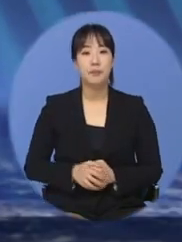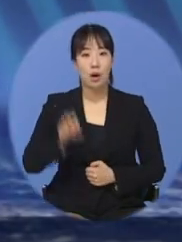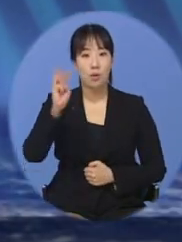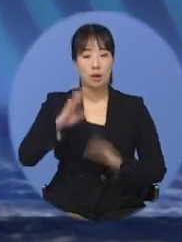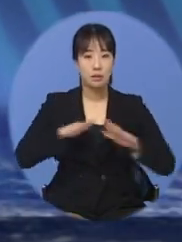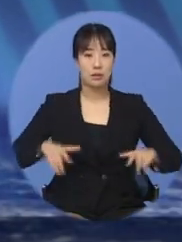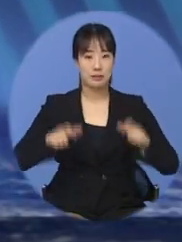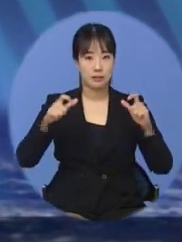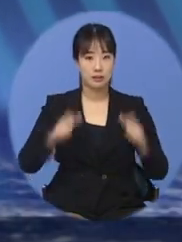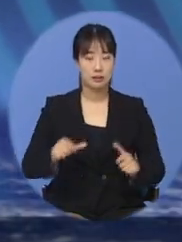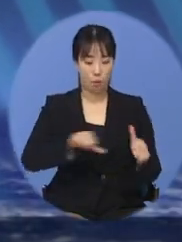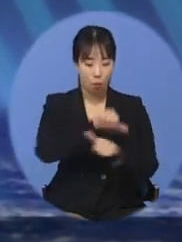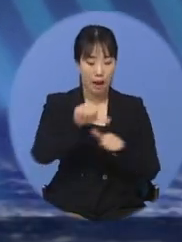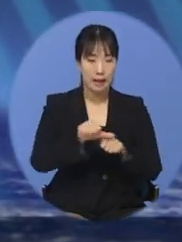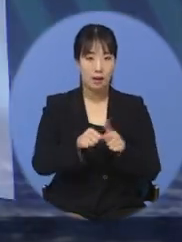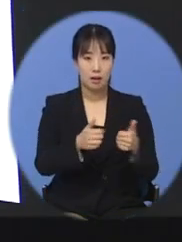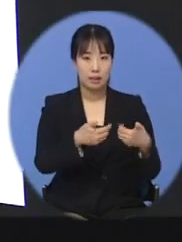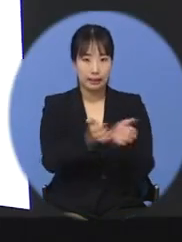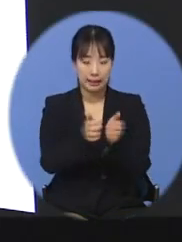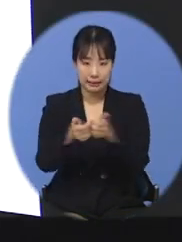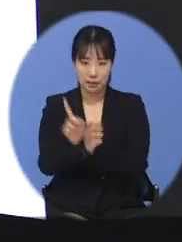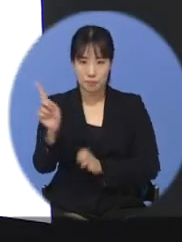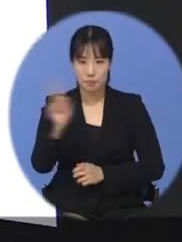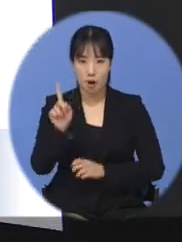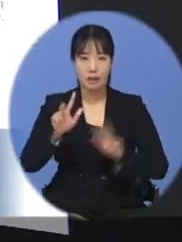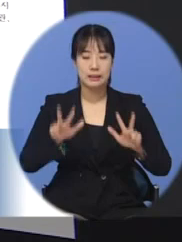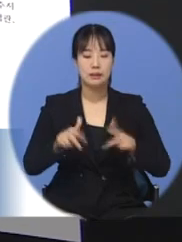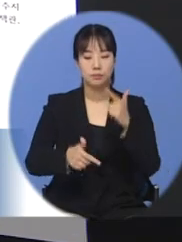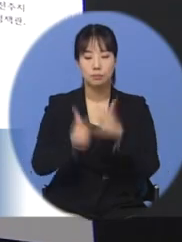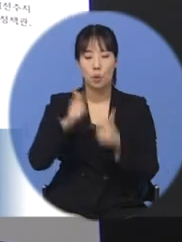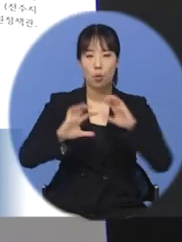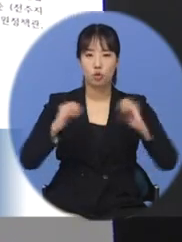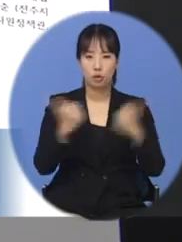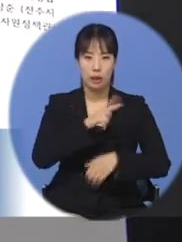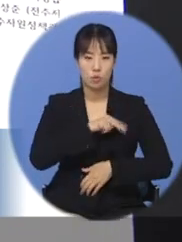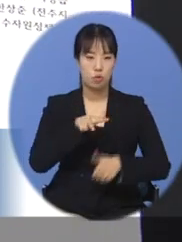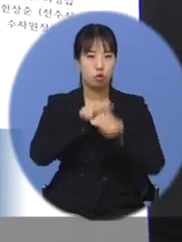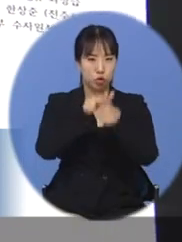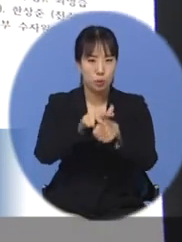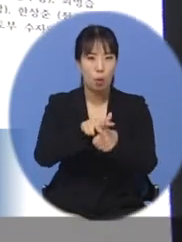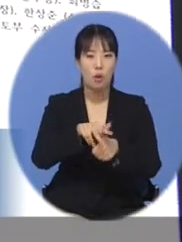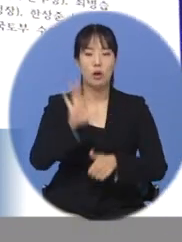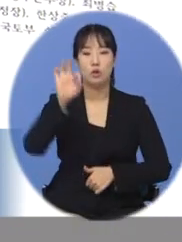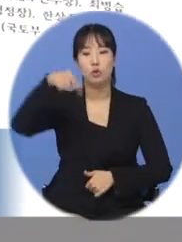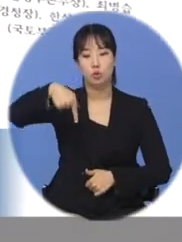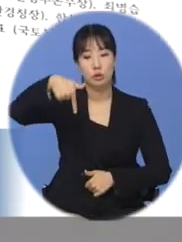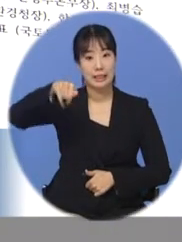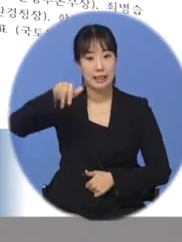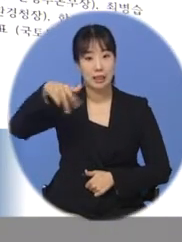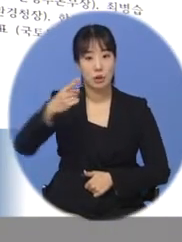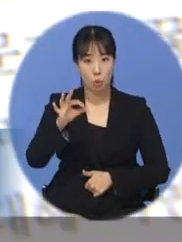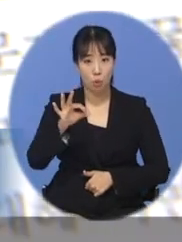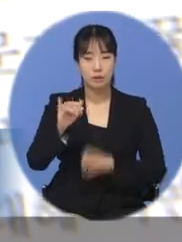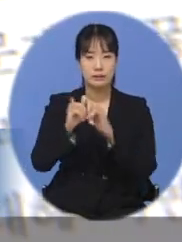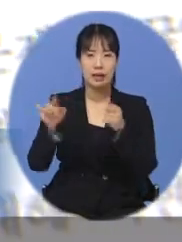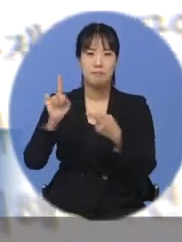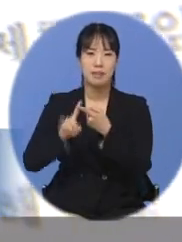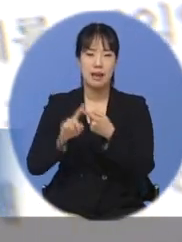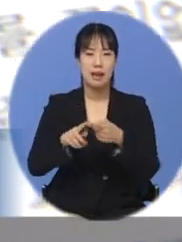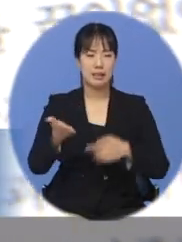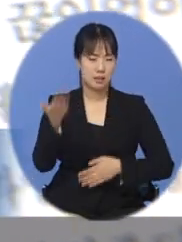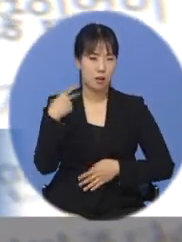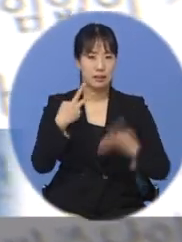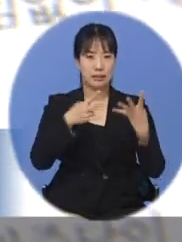광주 전남 지역 환경단체들이 목포시의 국회의원 후보로 나선 더불어민주당의 우기종 예비 후보에 대해 4대강